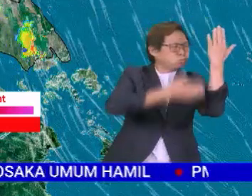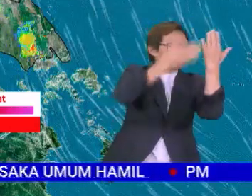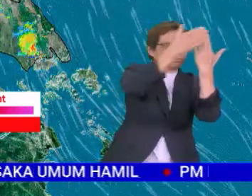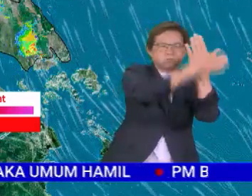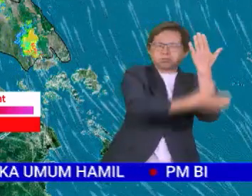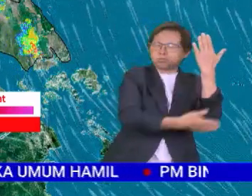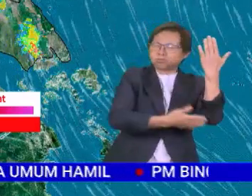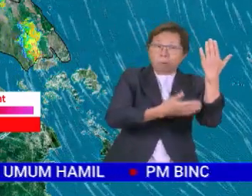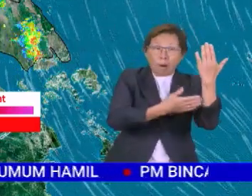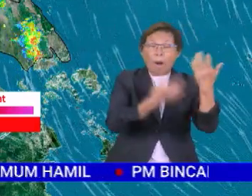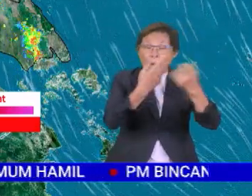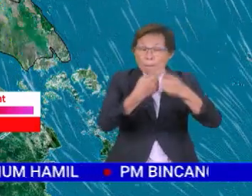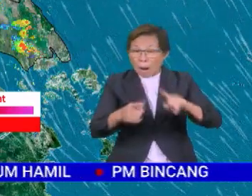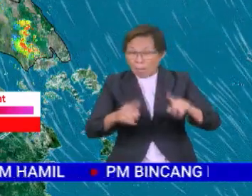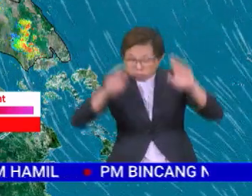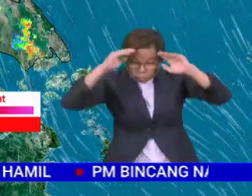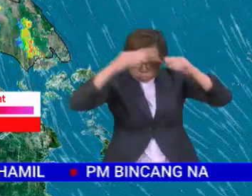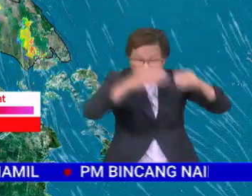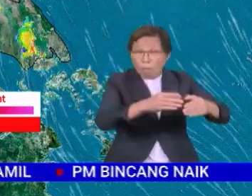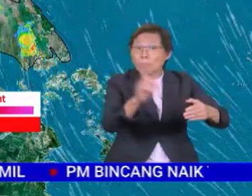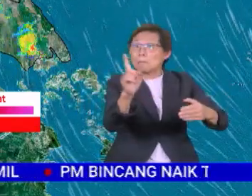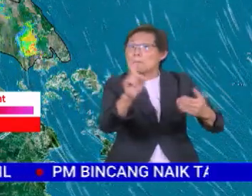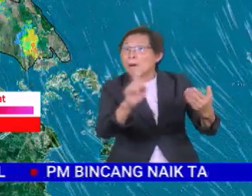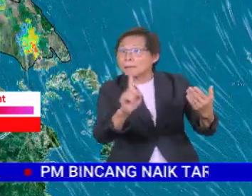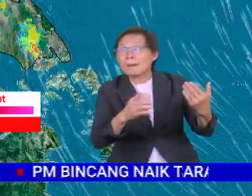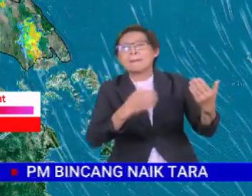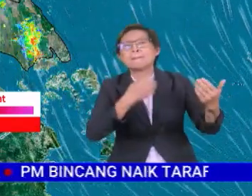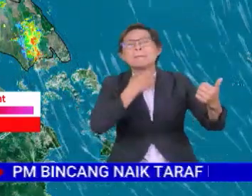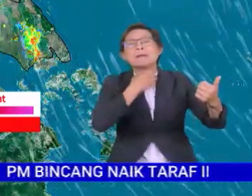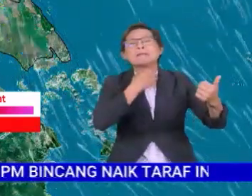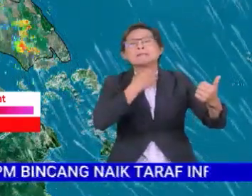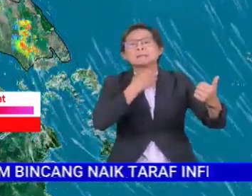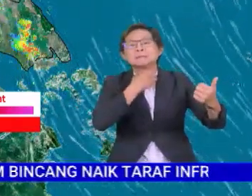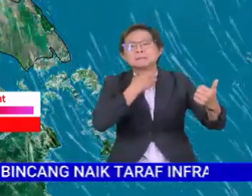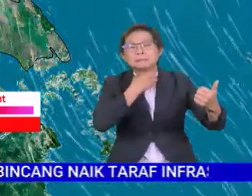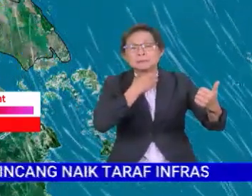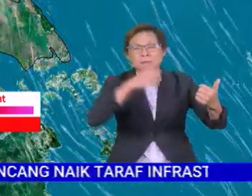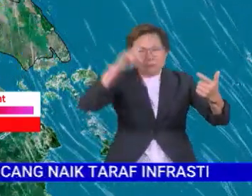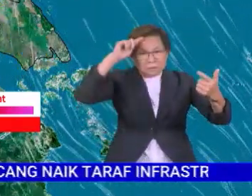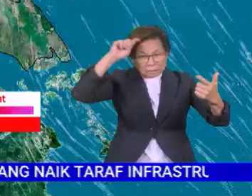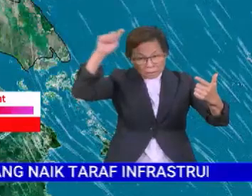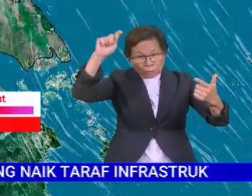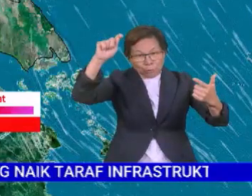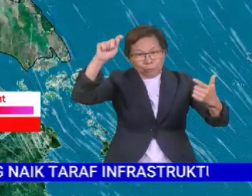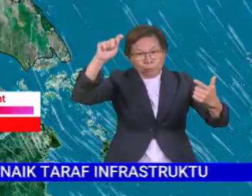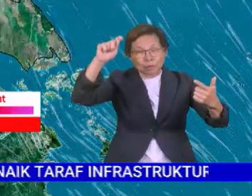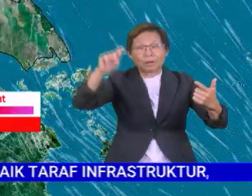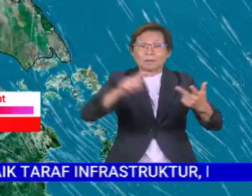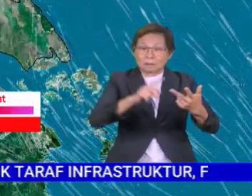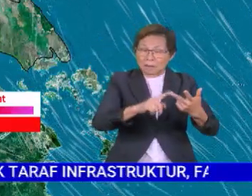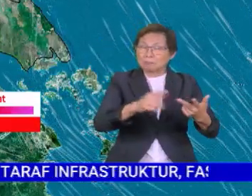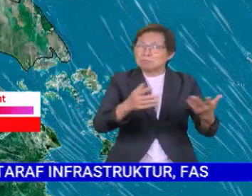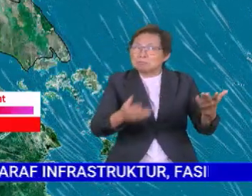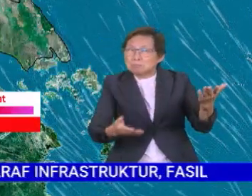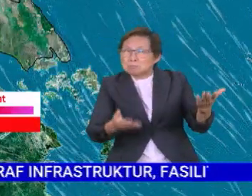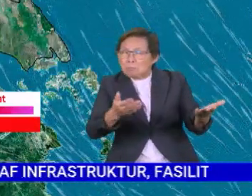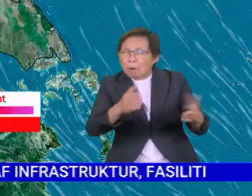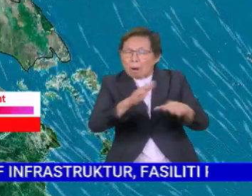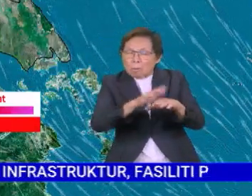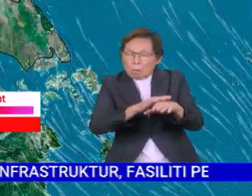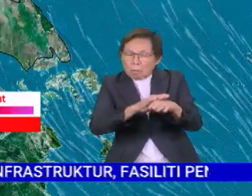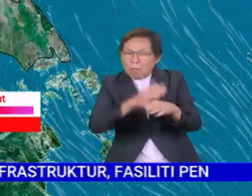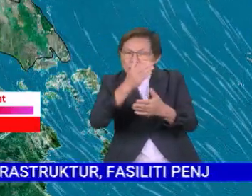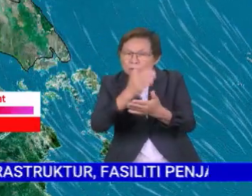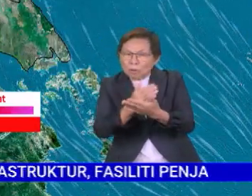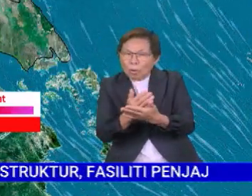semenanjung Malaysia. Namun lebih tertumpu di pedalaman negeri Perak serta negeri Terengganu. Keadaan ini dijangkakan akan beransur